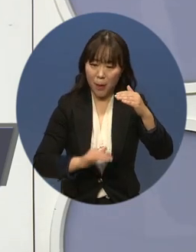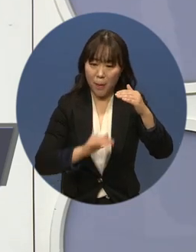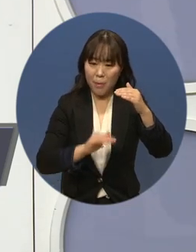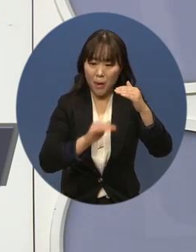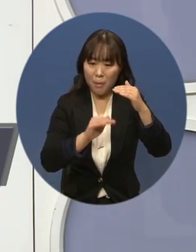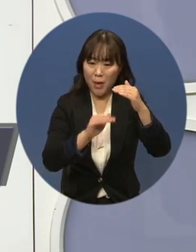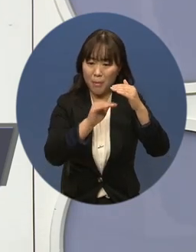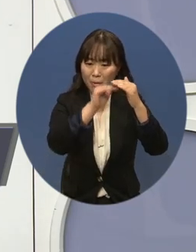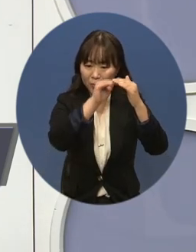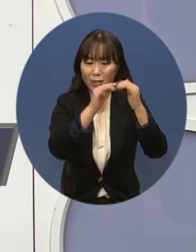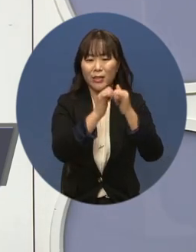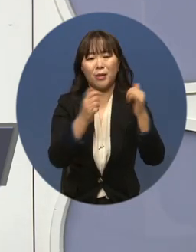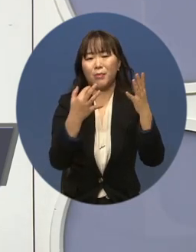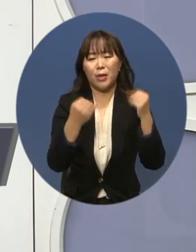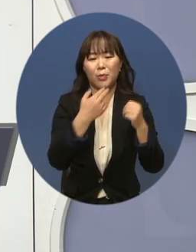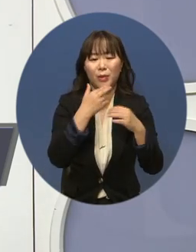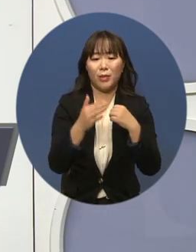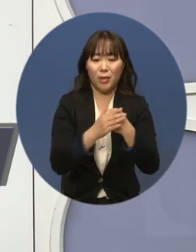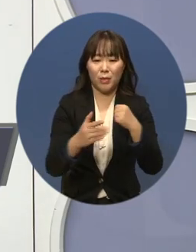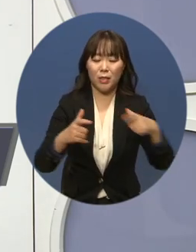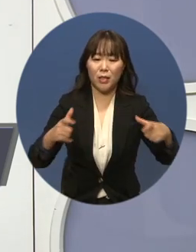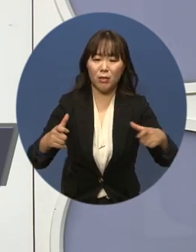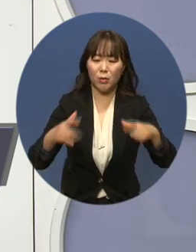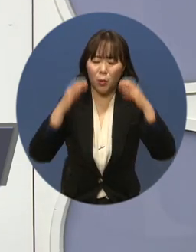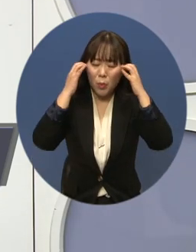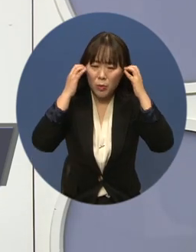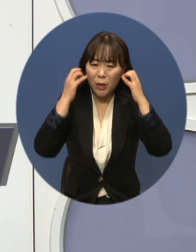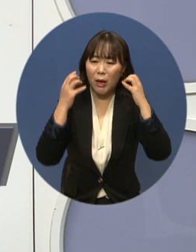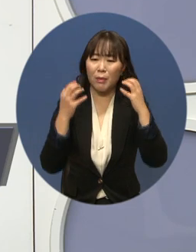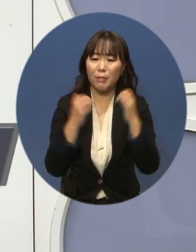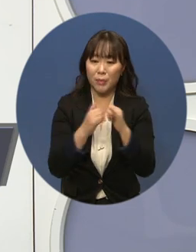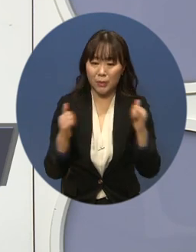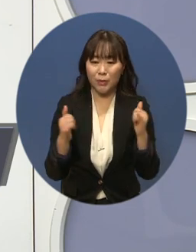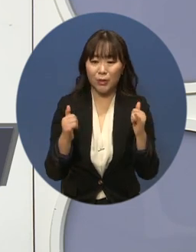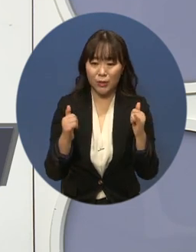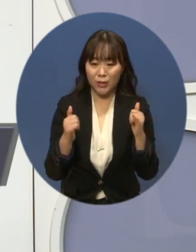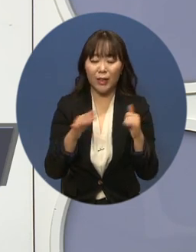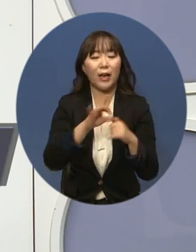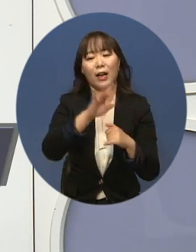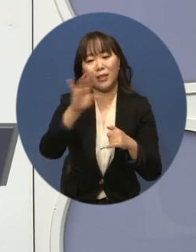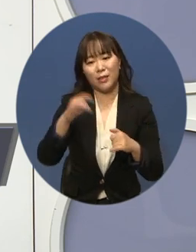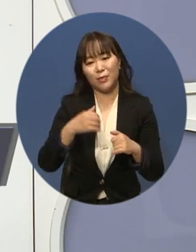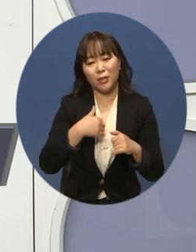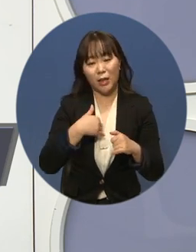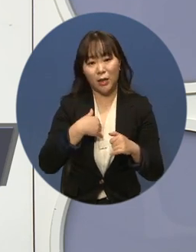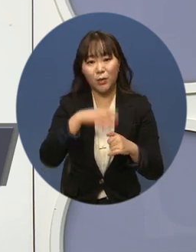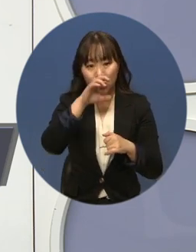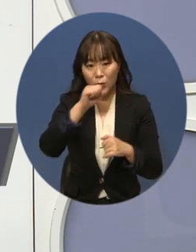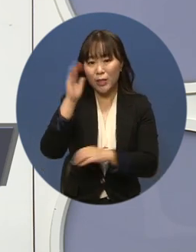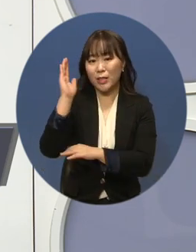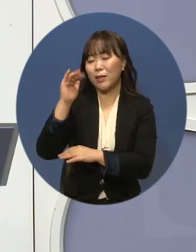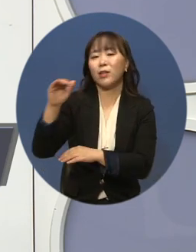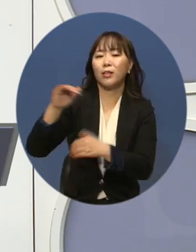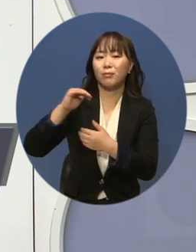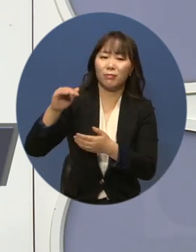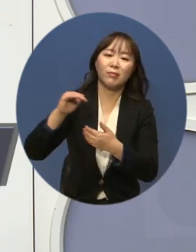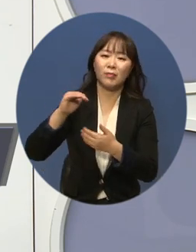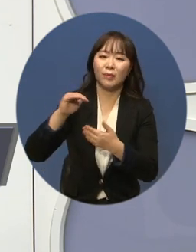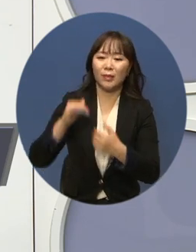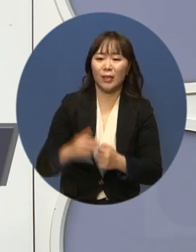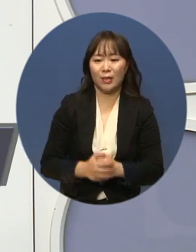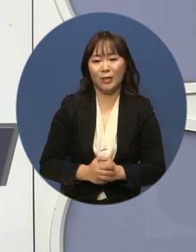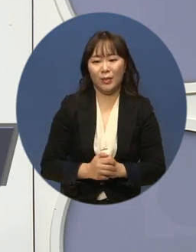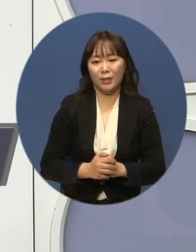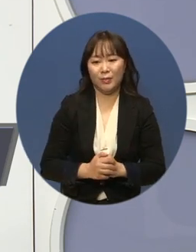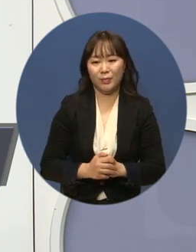많지 않아서 그렇죠. 지역에서 이제 고생하는 분들께서 가끔 저에게 덕담한다고 이렇게 좀